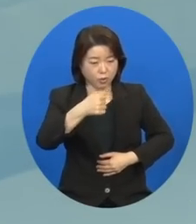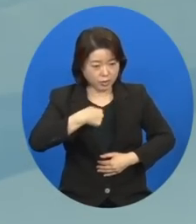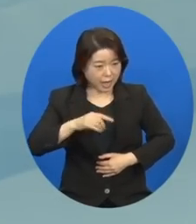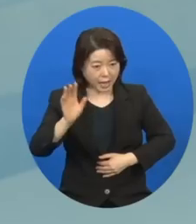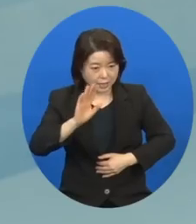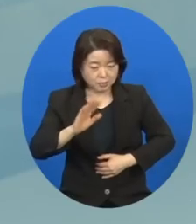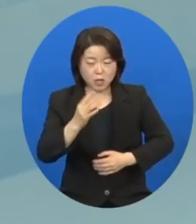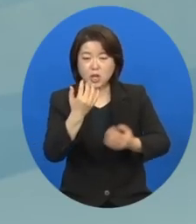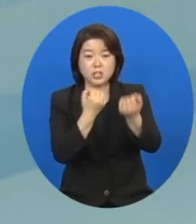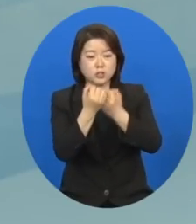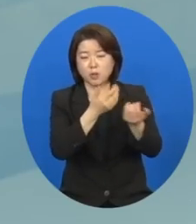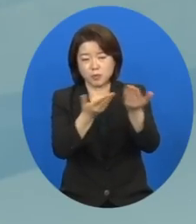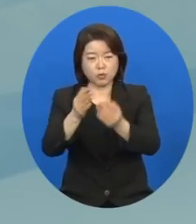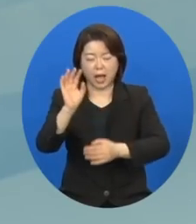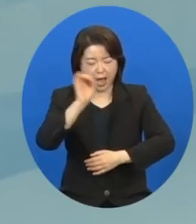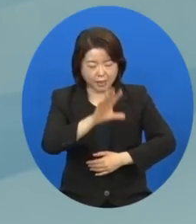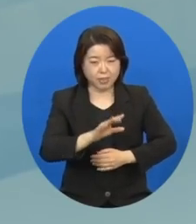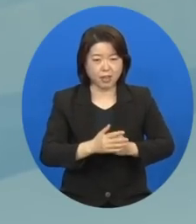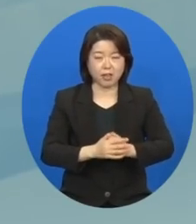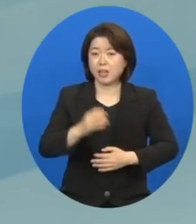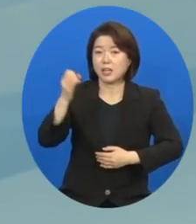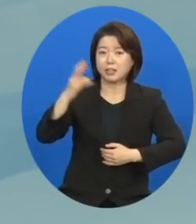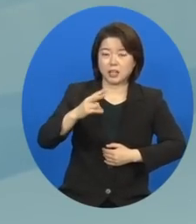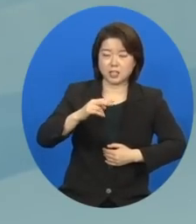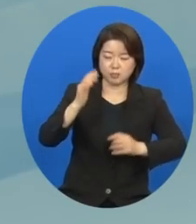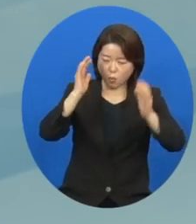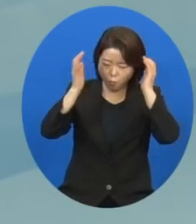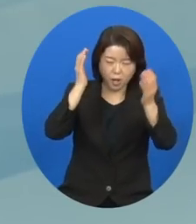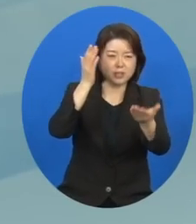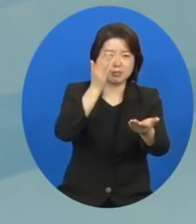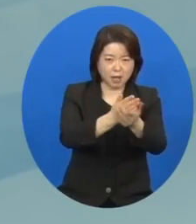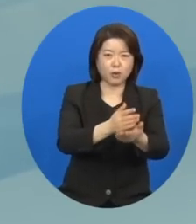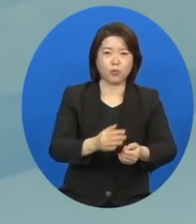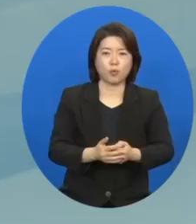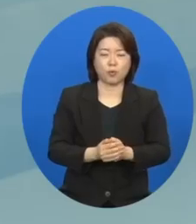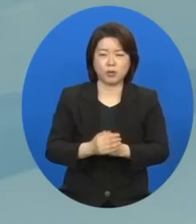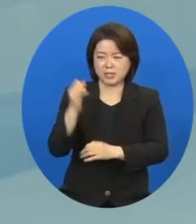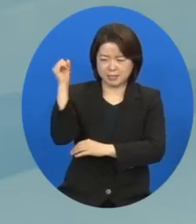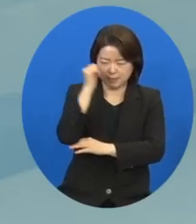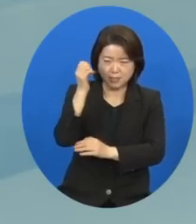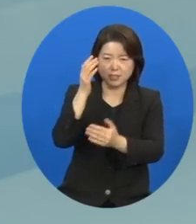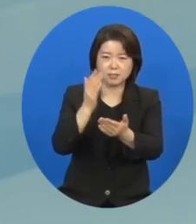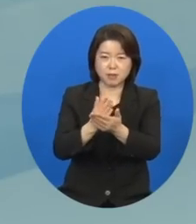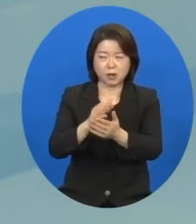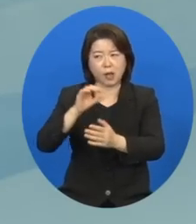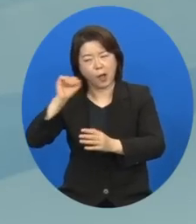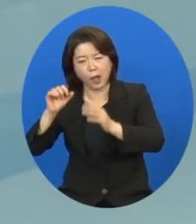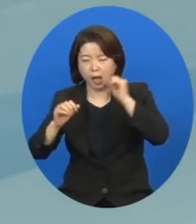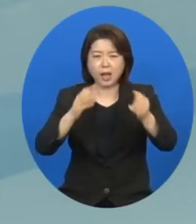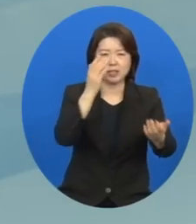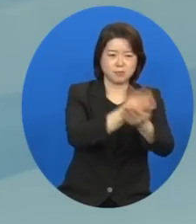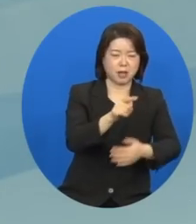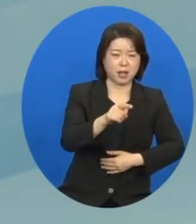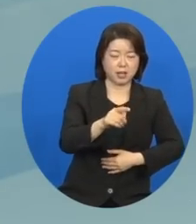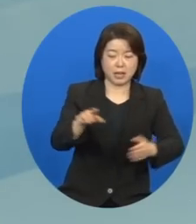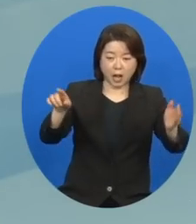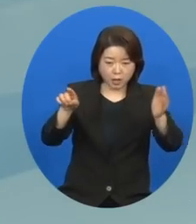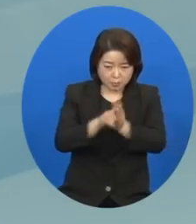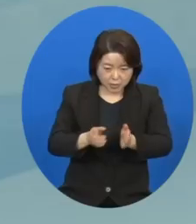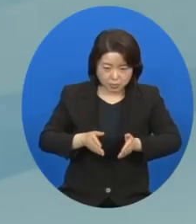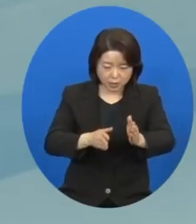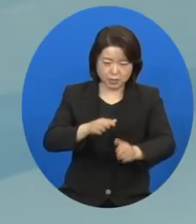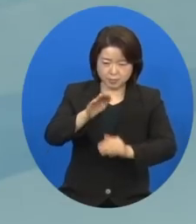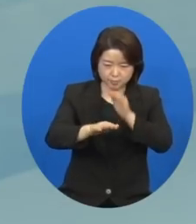되지 않는 사람이야. 그러니까 다시는 혼동하지 말고 흔들리지 말고 그 믿음의 길을